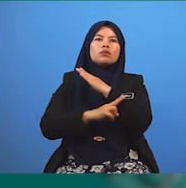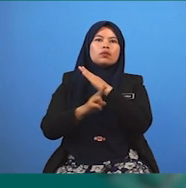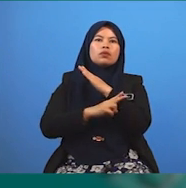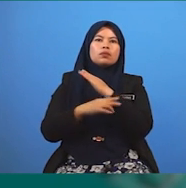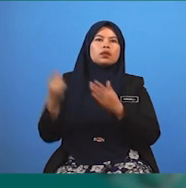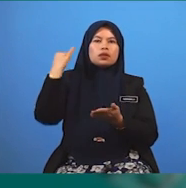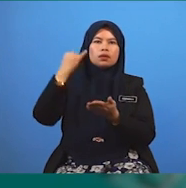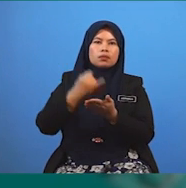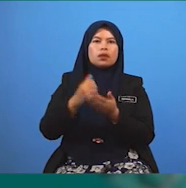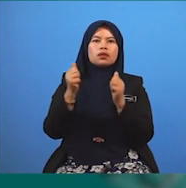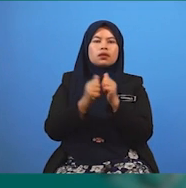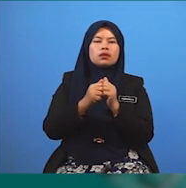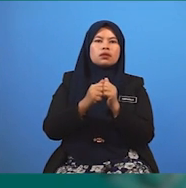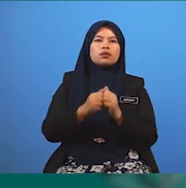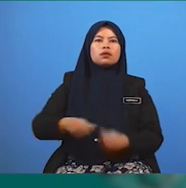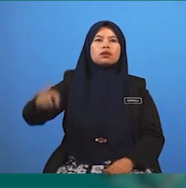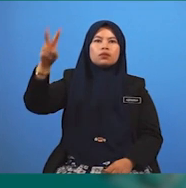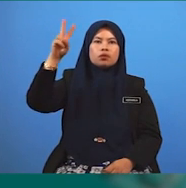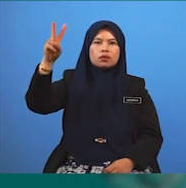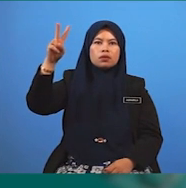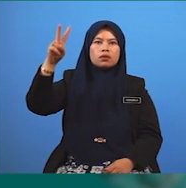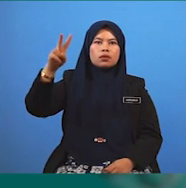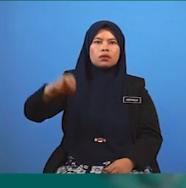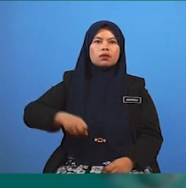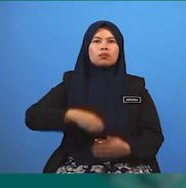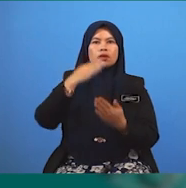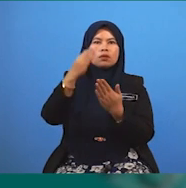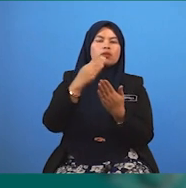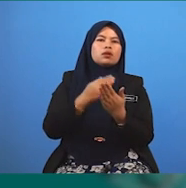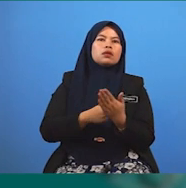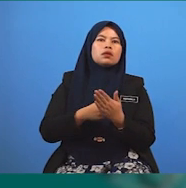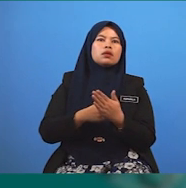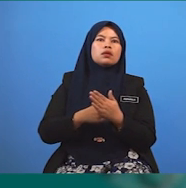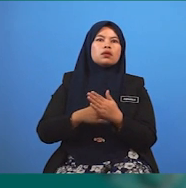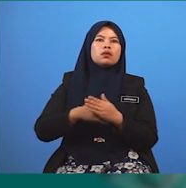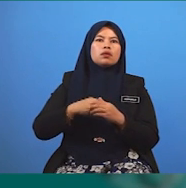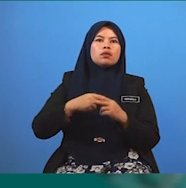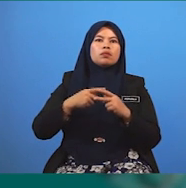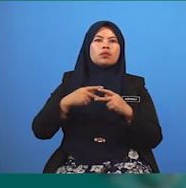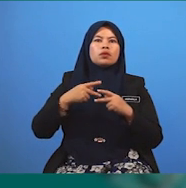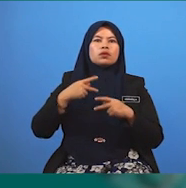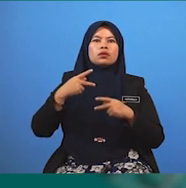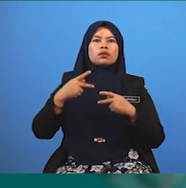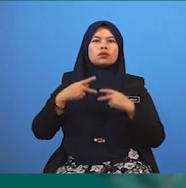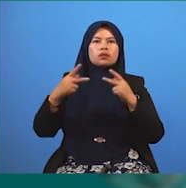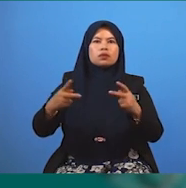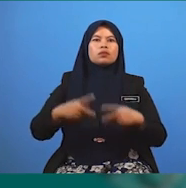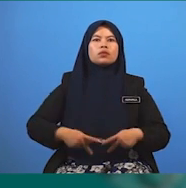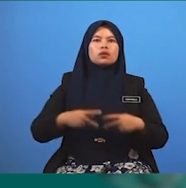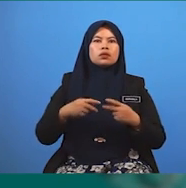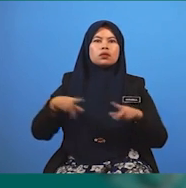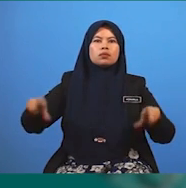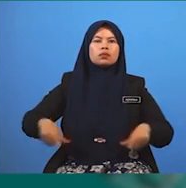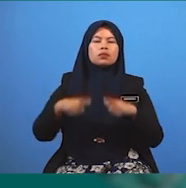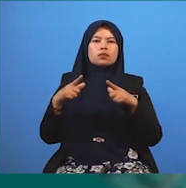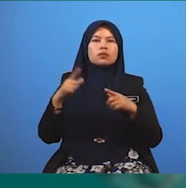menghuraikan proses berlakunya kiamat dan hikmat dirahsiakan daripada manusia.